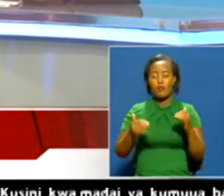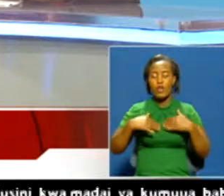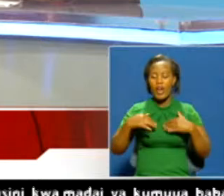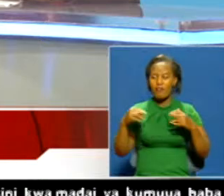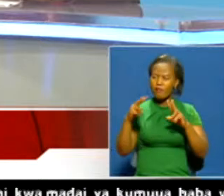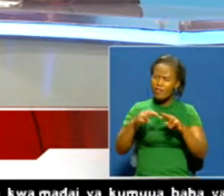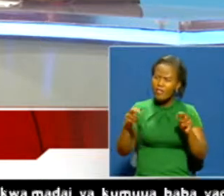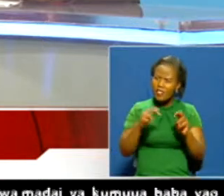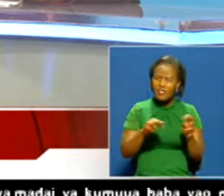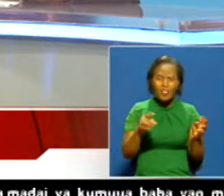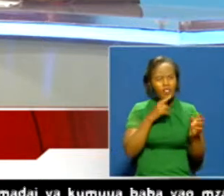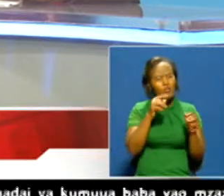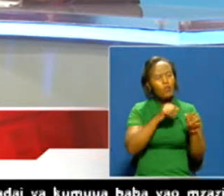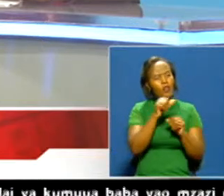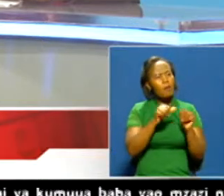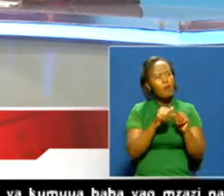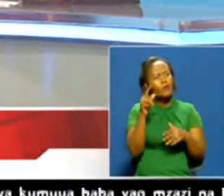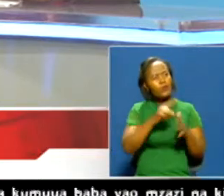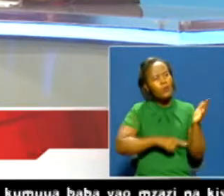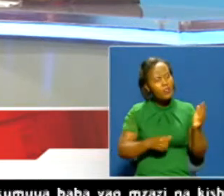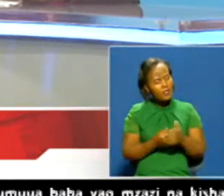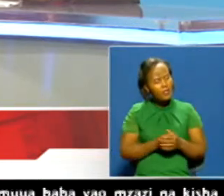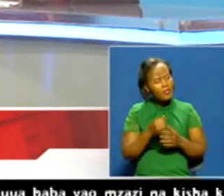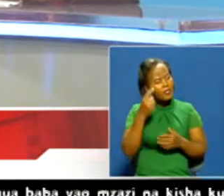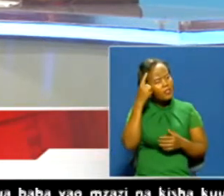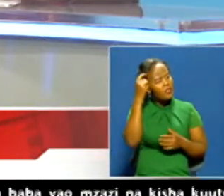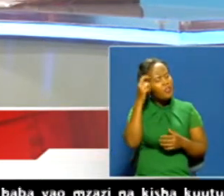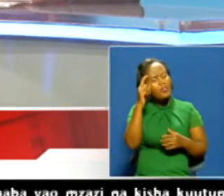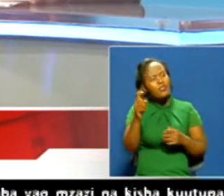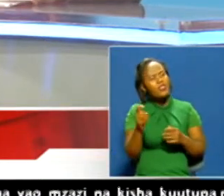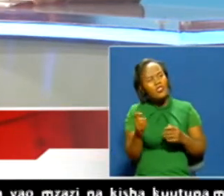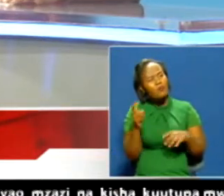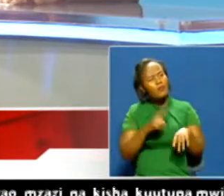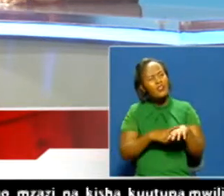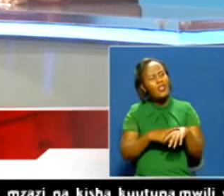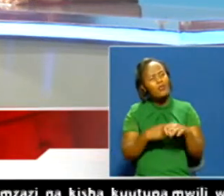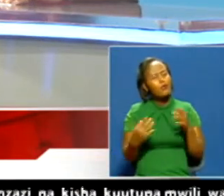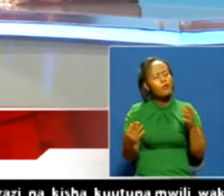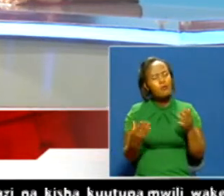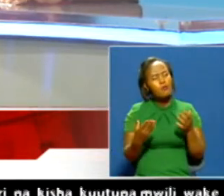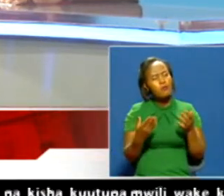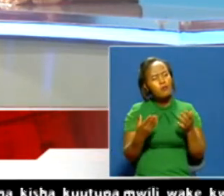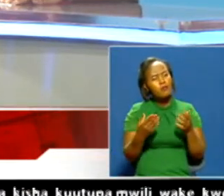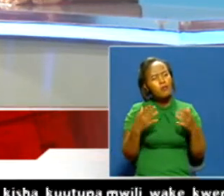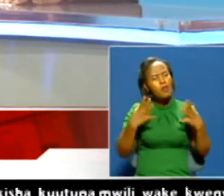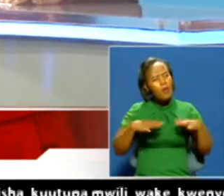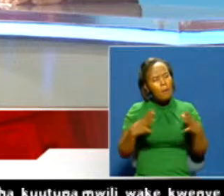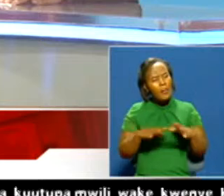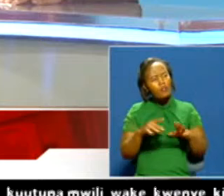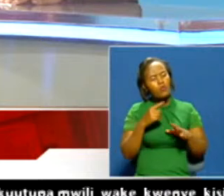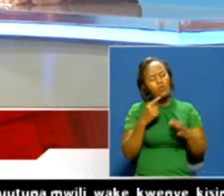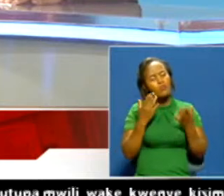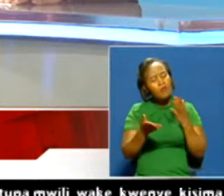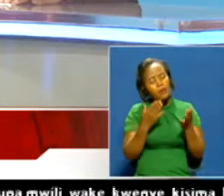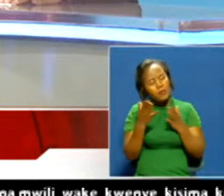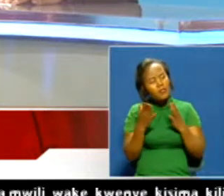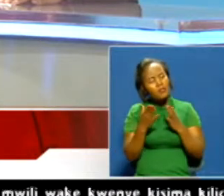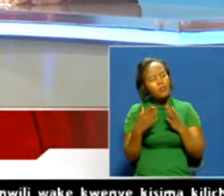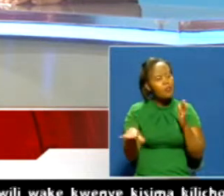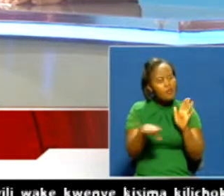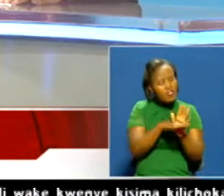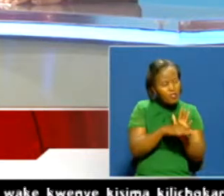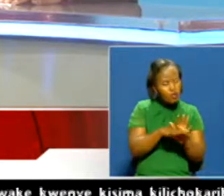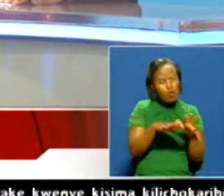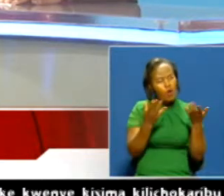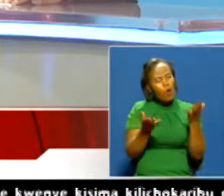ndoto za kufukuzwa. Ushayota kufukuzwa? Amna. Zote unafukuzwa na mtu ambaye unamfahamu au mnyama au kitu